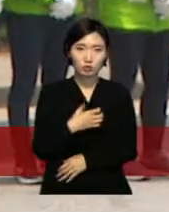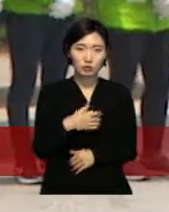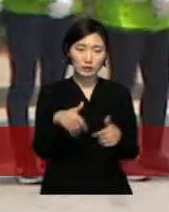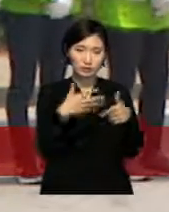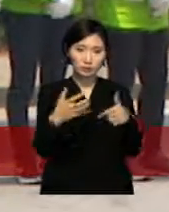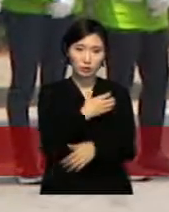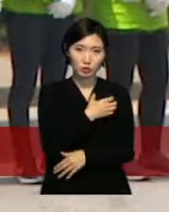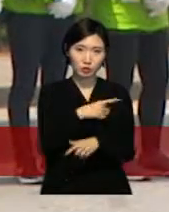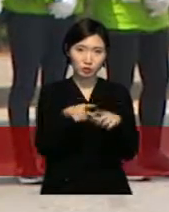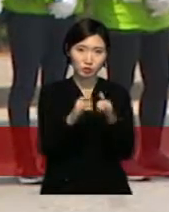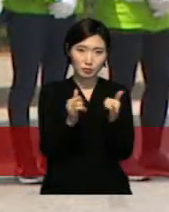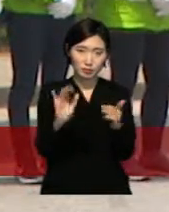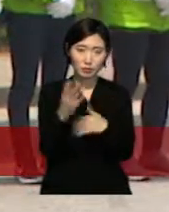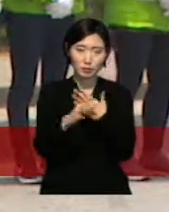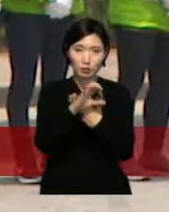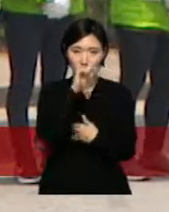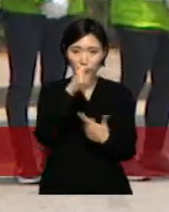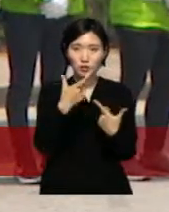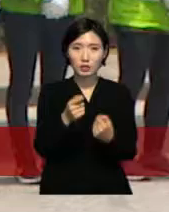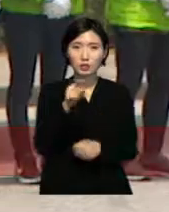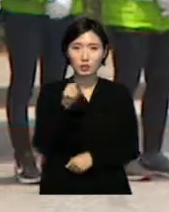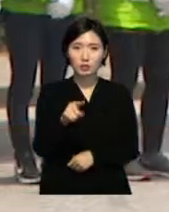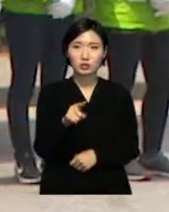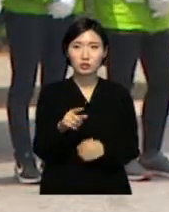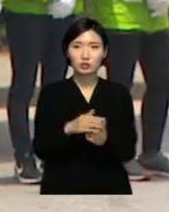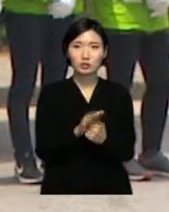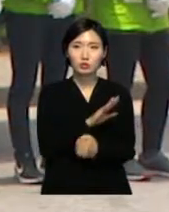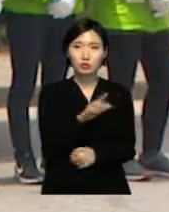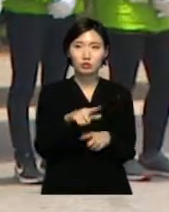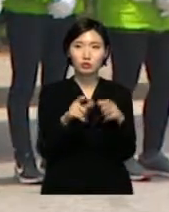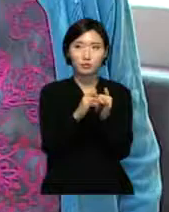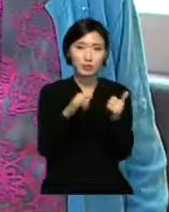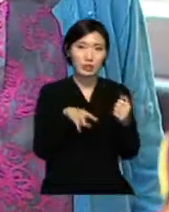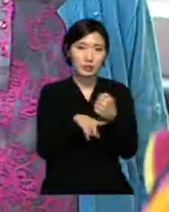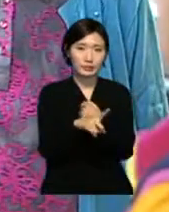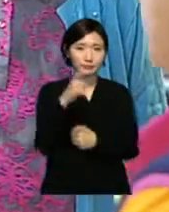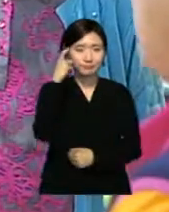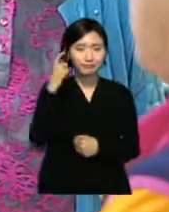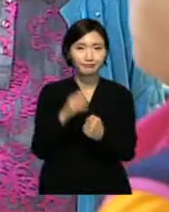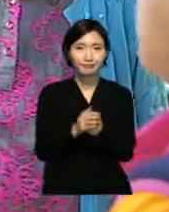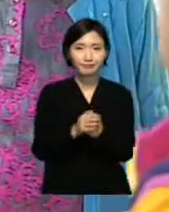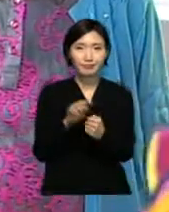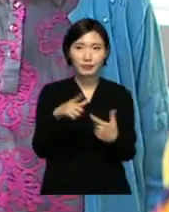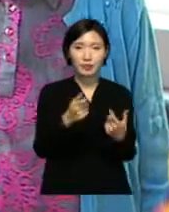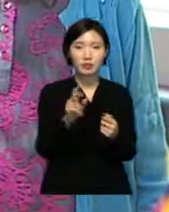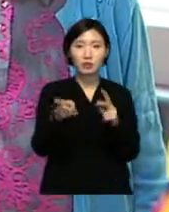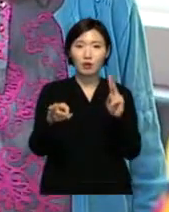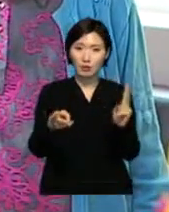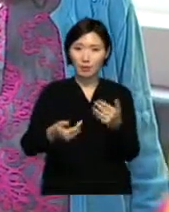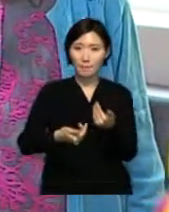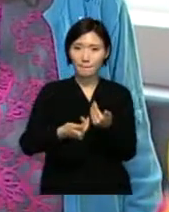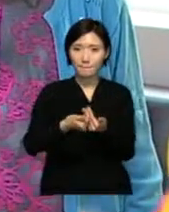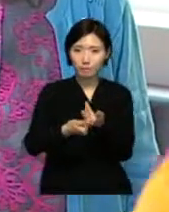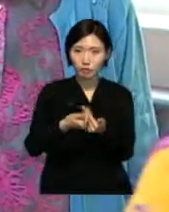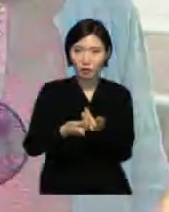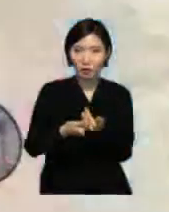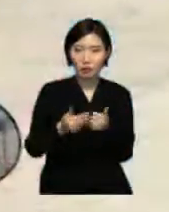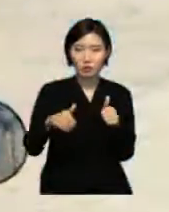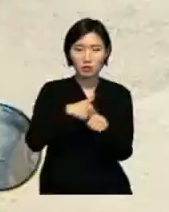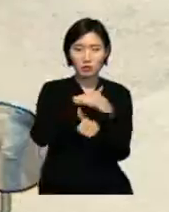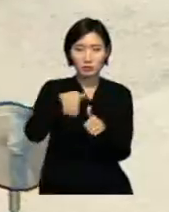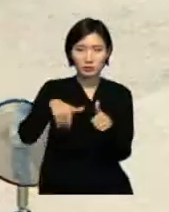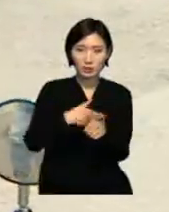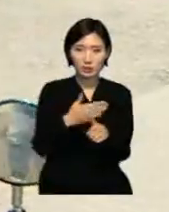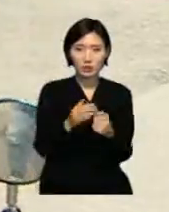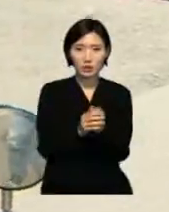좋겠습니다. 그게 우리 국민들의 뜻일 것이라고 저는 믿습니다. 이처럼 여야가 분열된 상태에서도 각